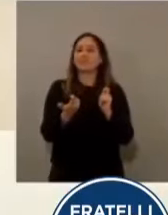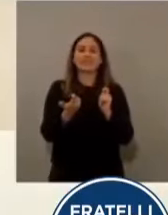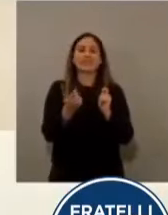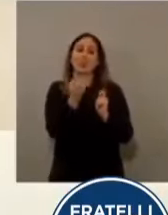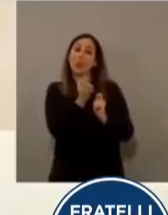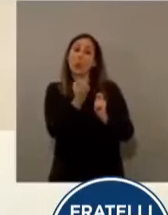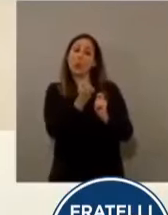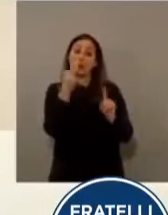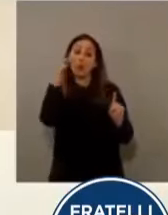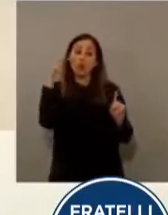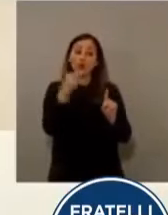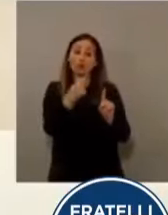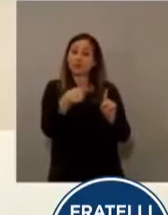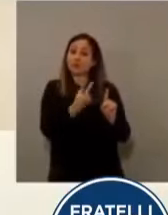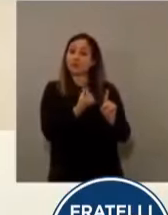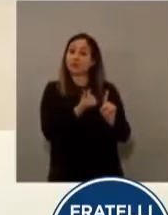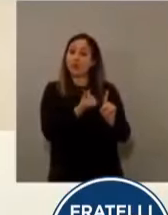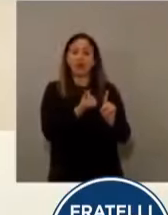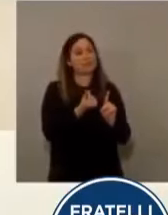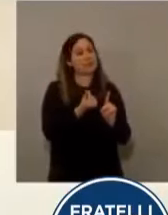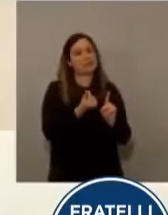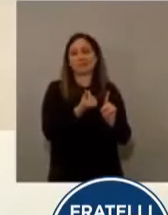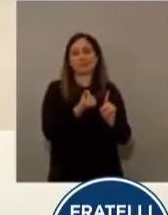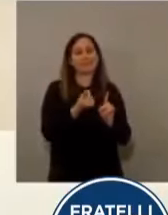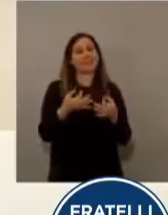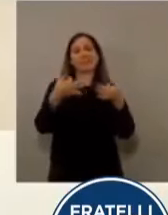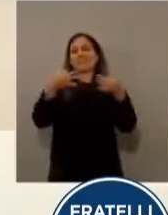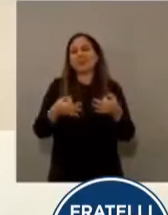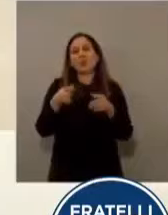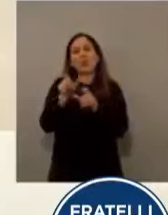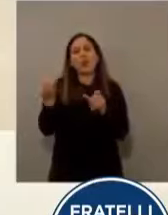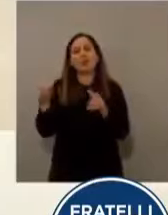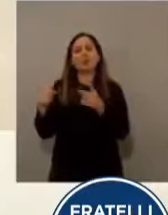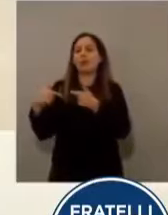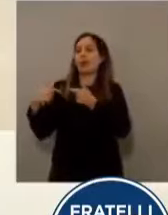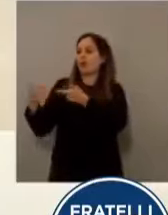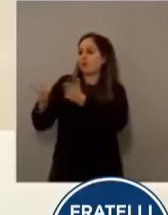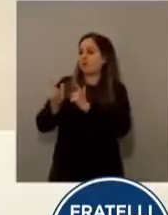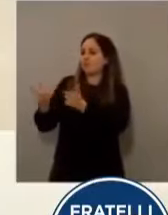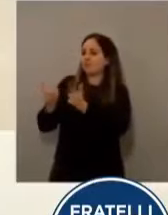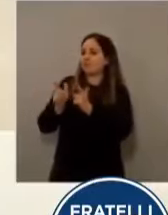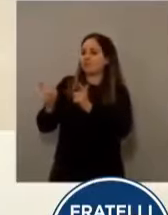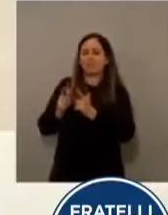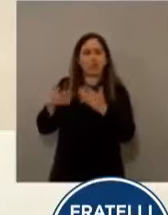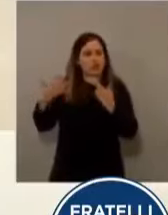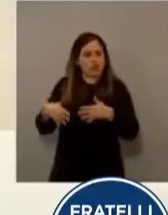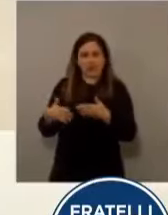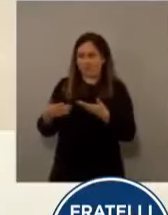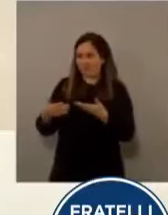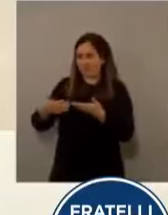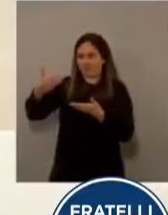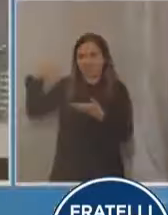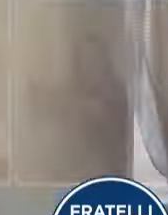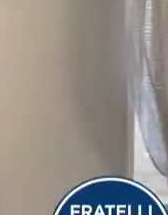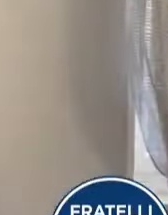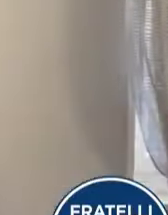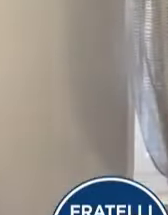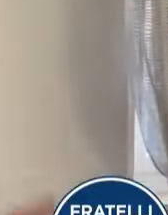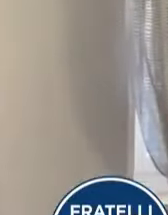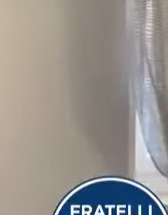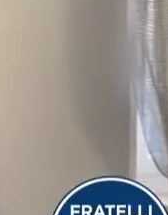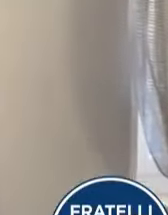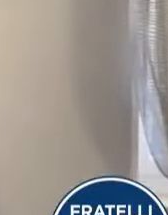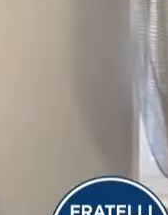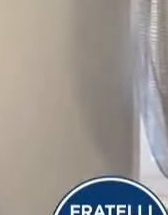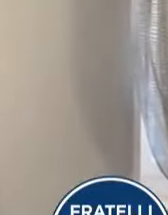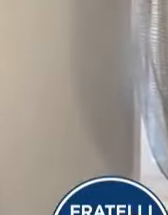considerare, perché molti ci regaleranno o ci stanno regalando il frutto del loro ingegno o il frutto del loro lavoro. Ma quindi abbiamo